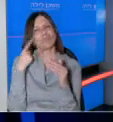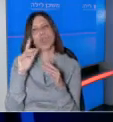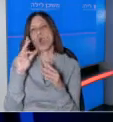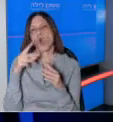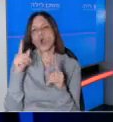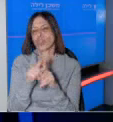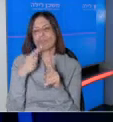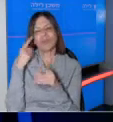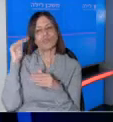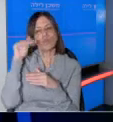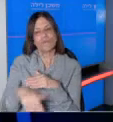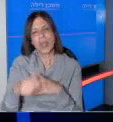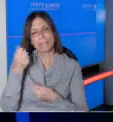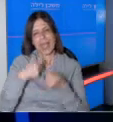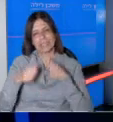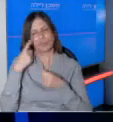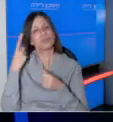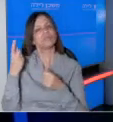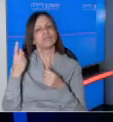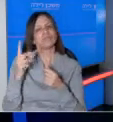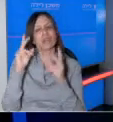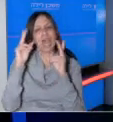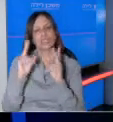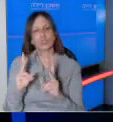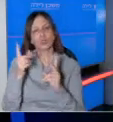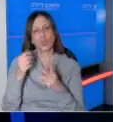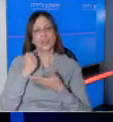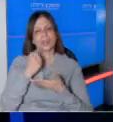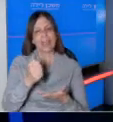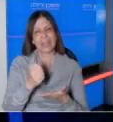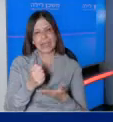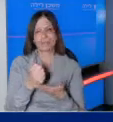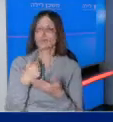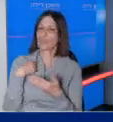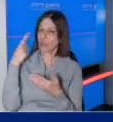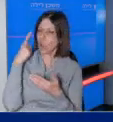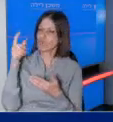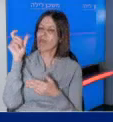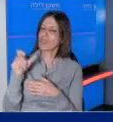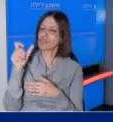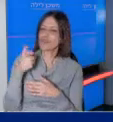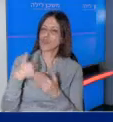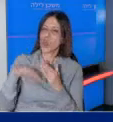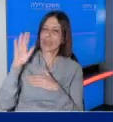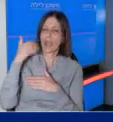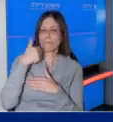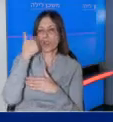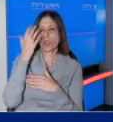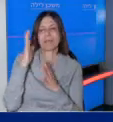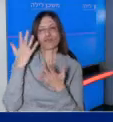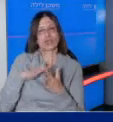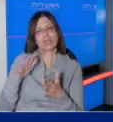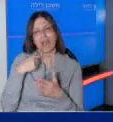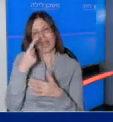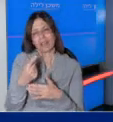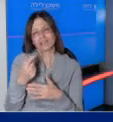שאנשים נופלים בעסקים. אנחנו יודעים שעצרו את המענקים. אנחנו יודעים שאמרו לאנשים להחזיר. אני חושב שאנשים הרבה יותר בוגרים ממה שמנסים לייחס להם.